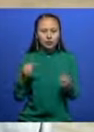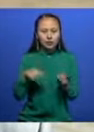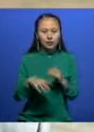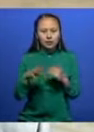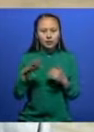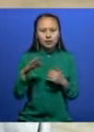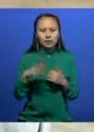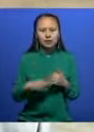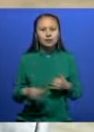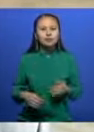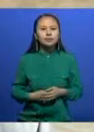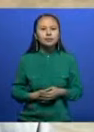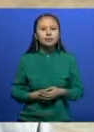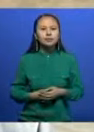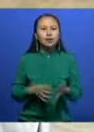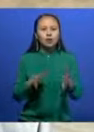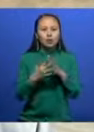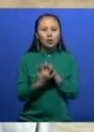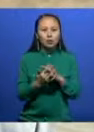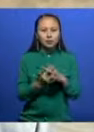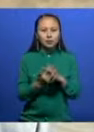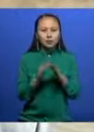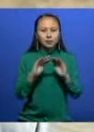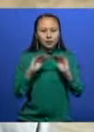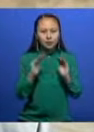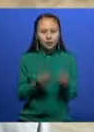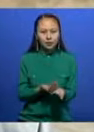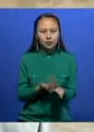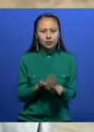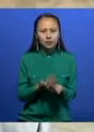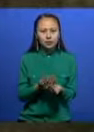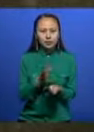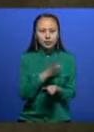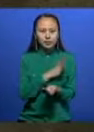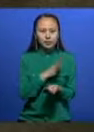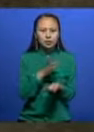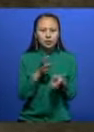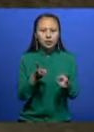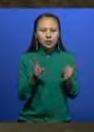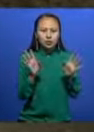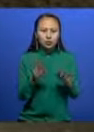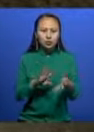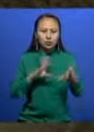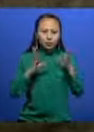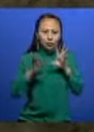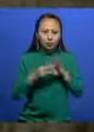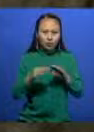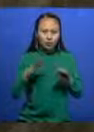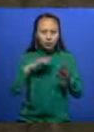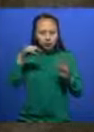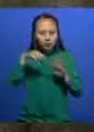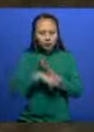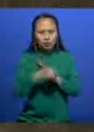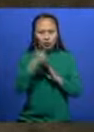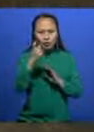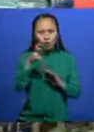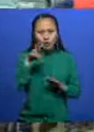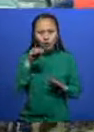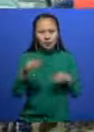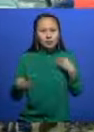әрбір ауылдардың өзінде кішігірім мынау қышты күйдіретін пештер болған екен. Бүгінгі құрылысшылар жер астында 100 жылда шірімей